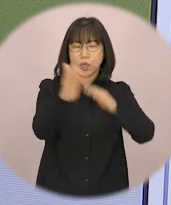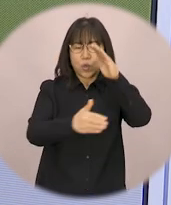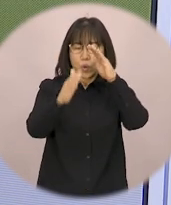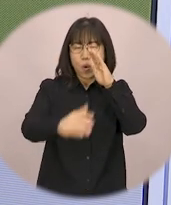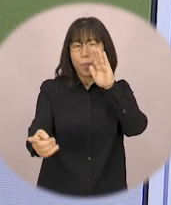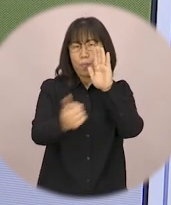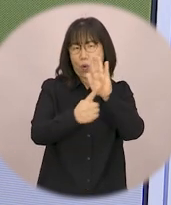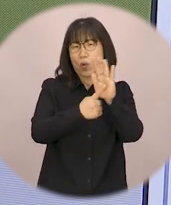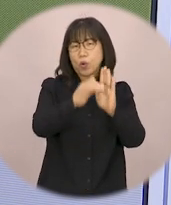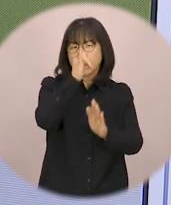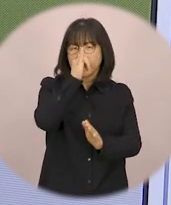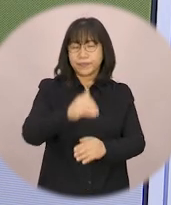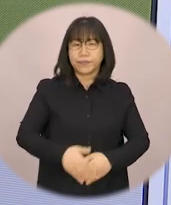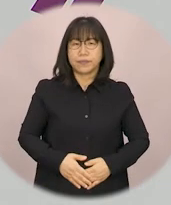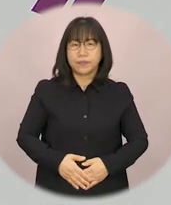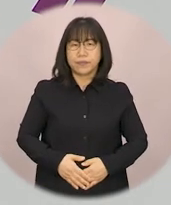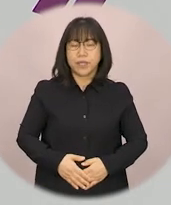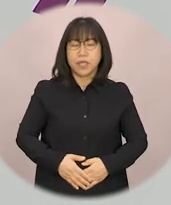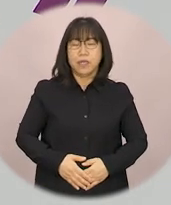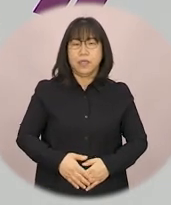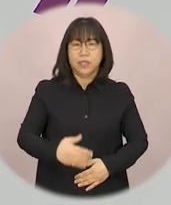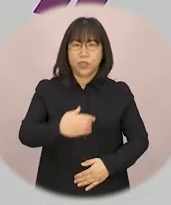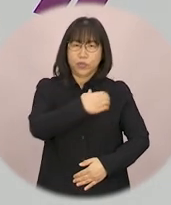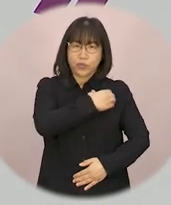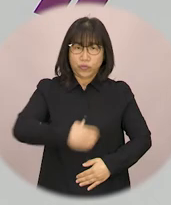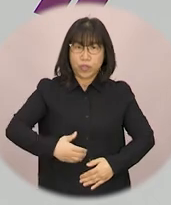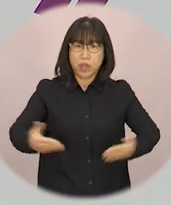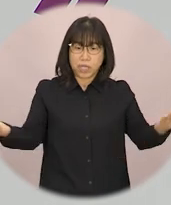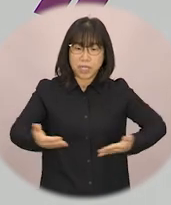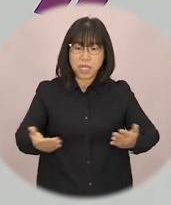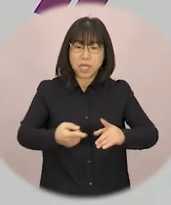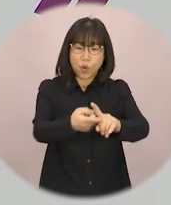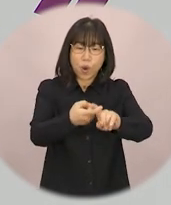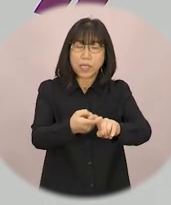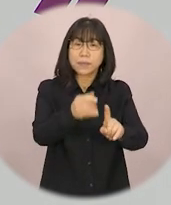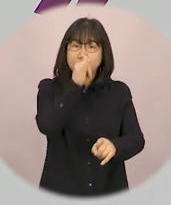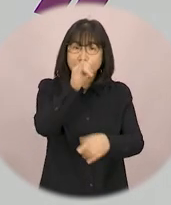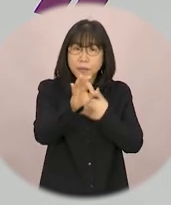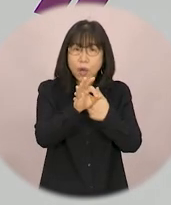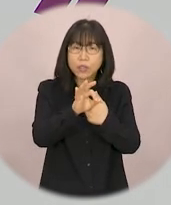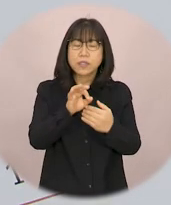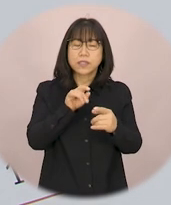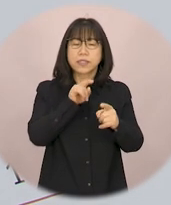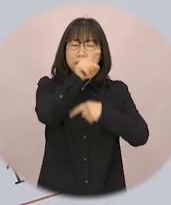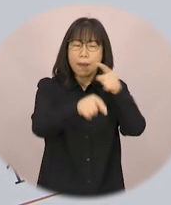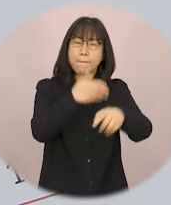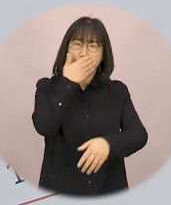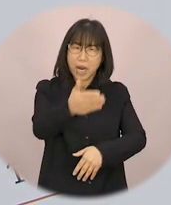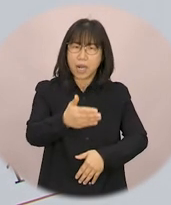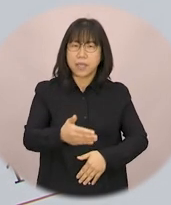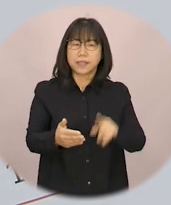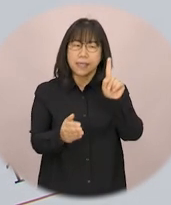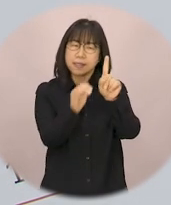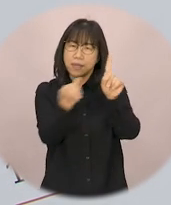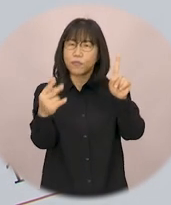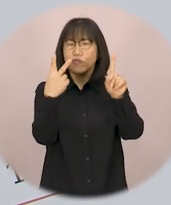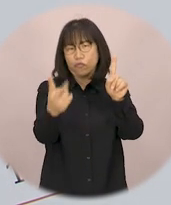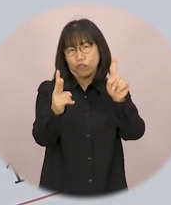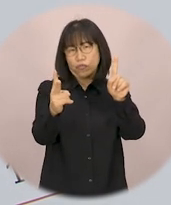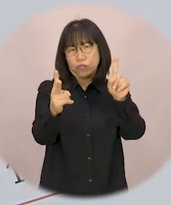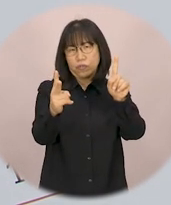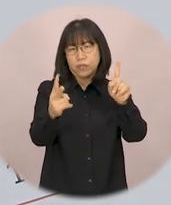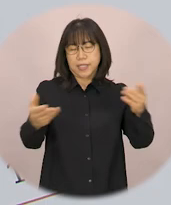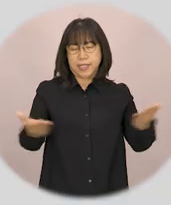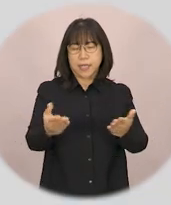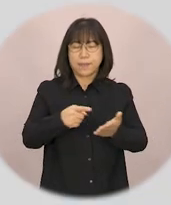아이 공모전을 열었습니다 구정에 관심이 있는 사람이라면 누구나 참가할 수 있으며 1인당 2점 이내로